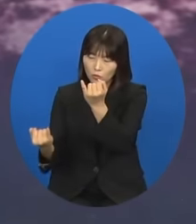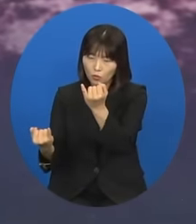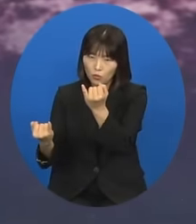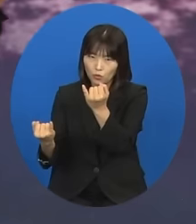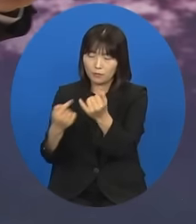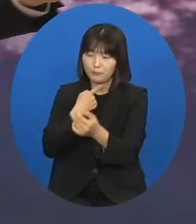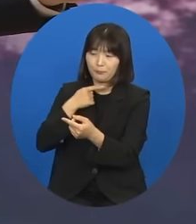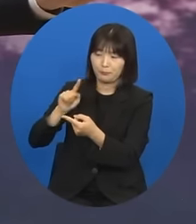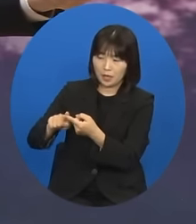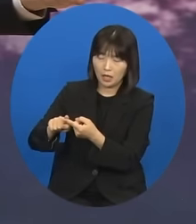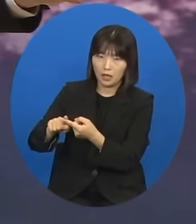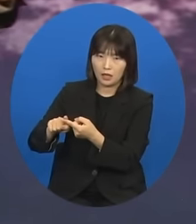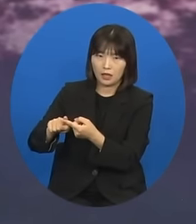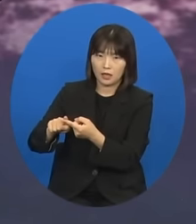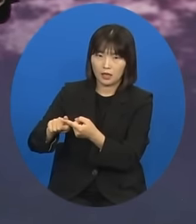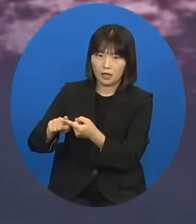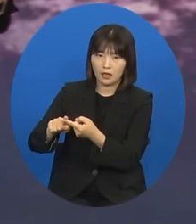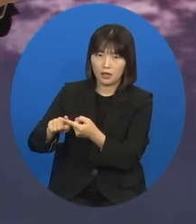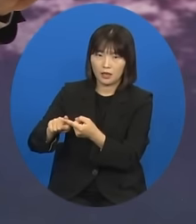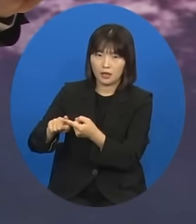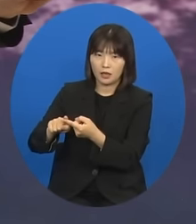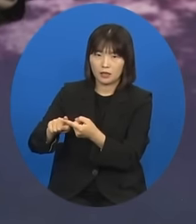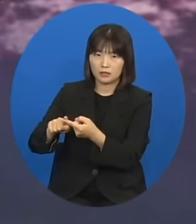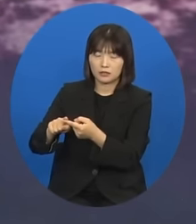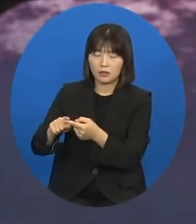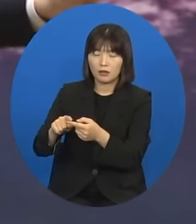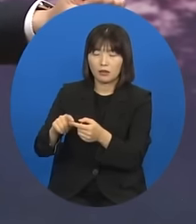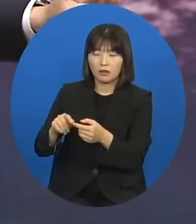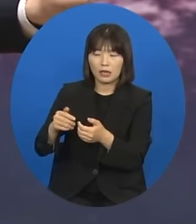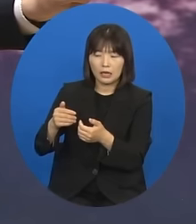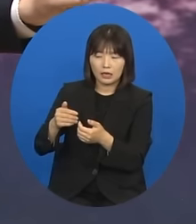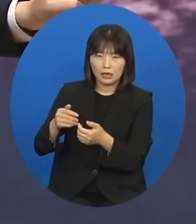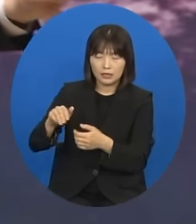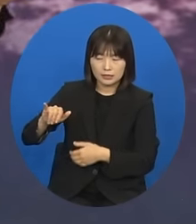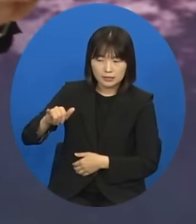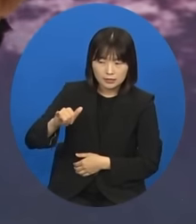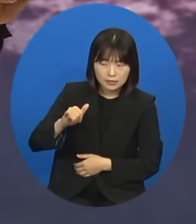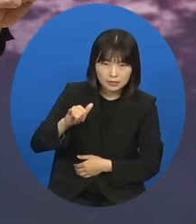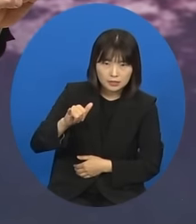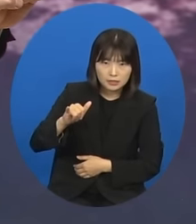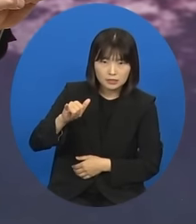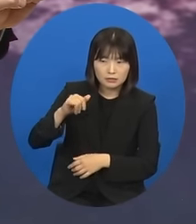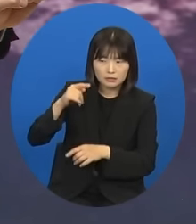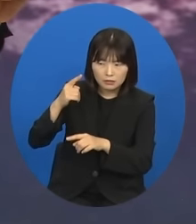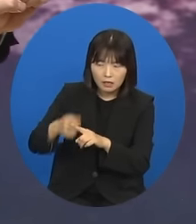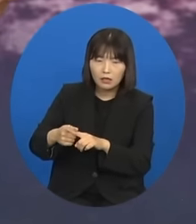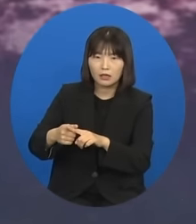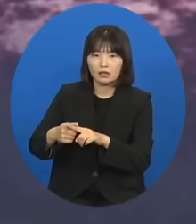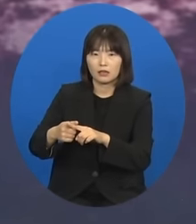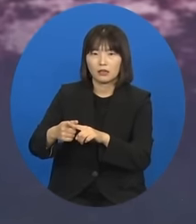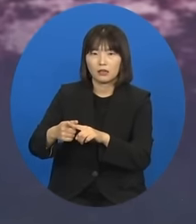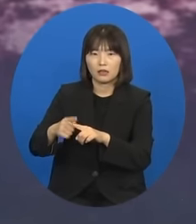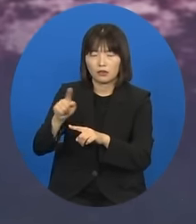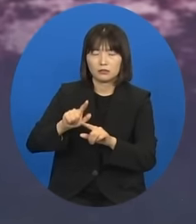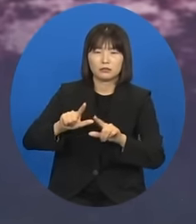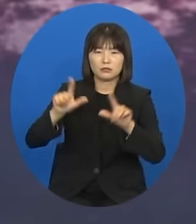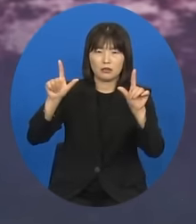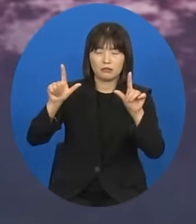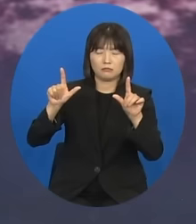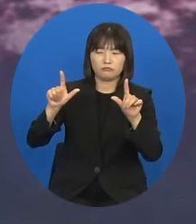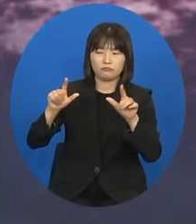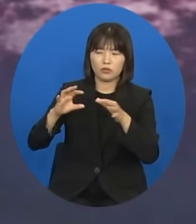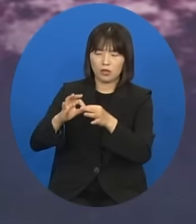이제 진지하게 관계를 이렇게 이제 좀 이어가려고 여자 책에서도 남자 책에서도 그렇게 하다가 어느 날 관계를 깹니다